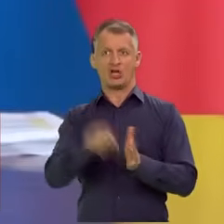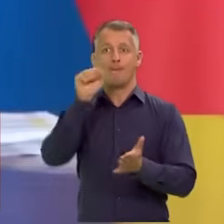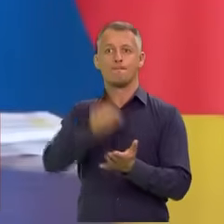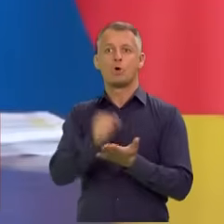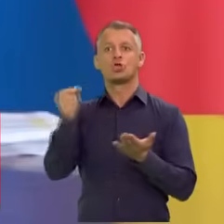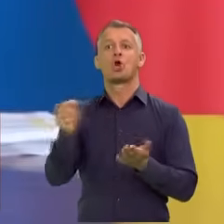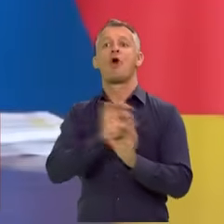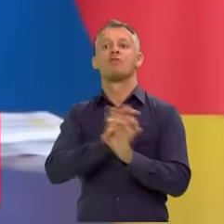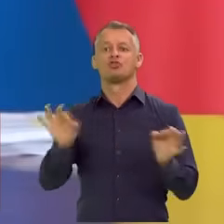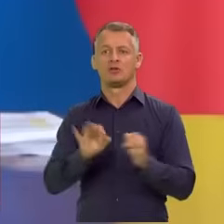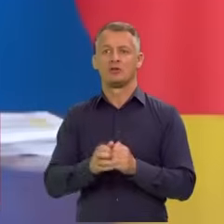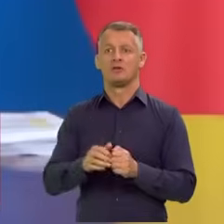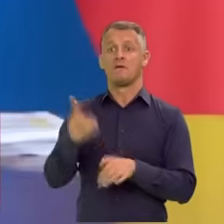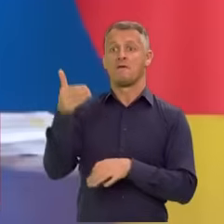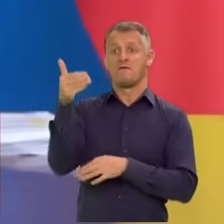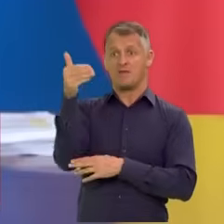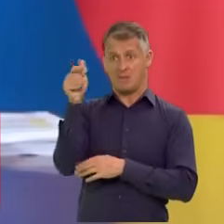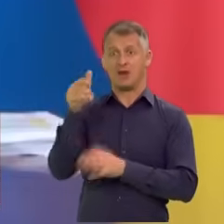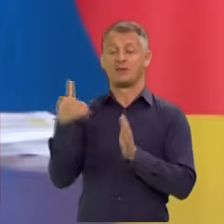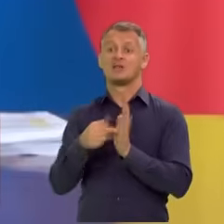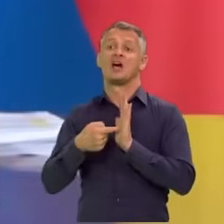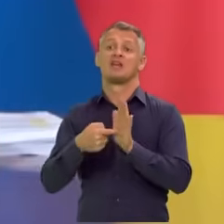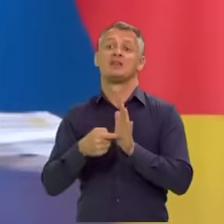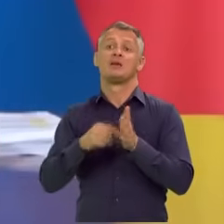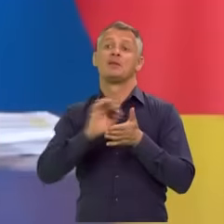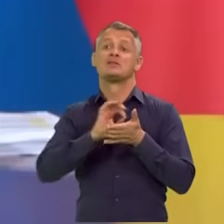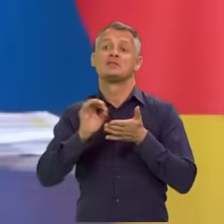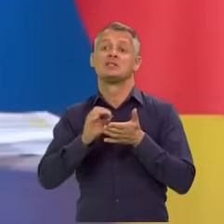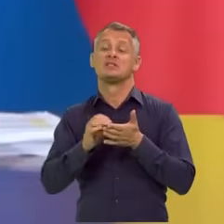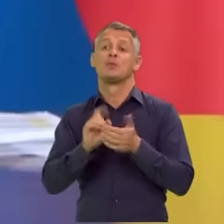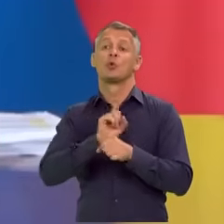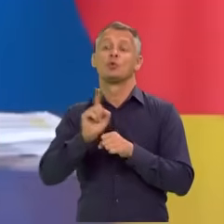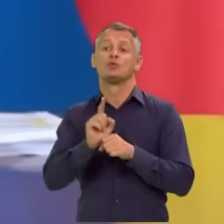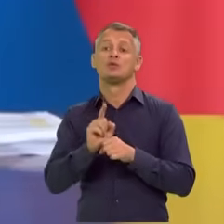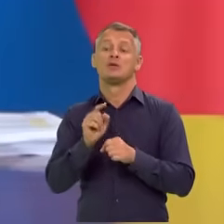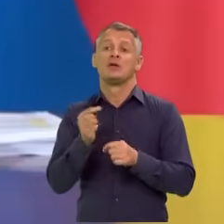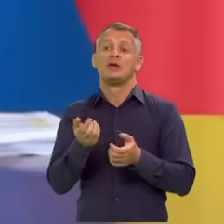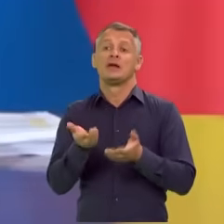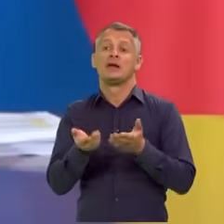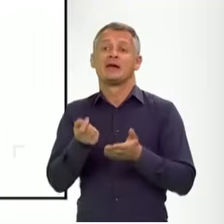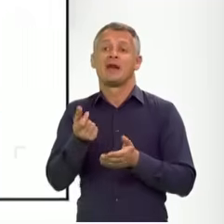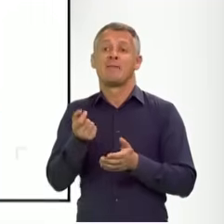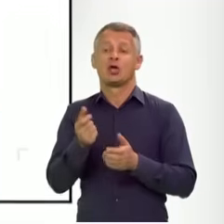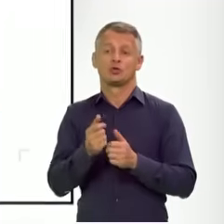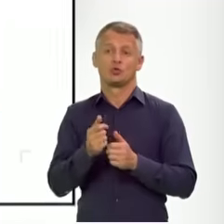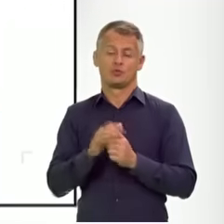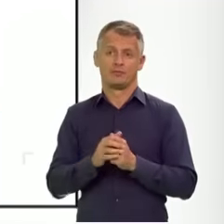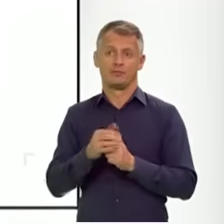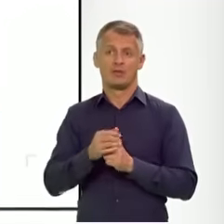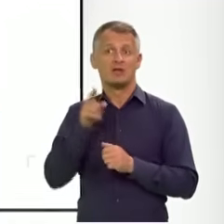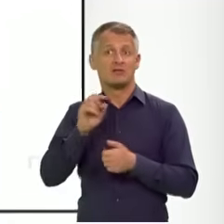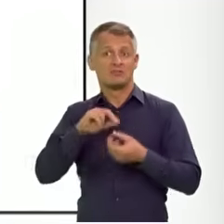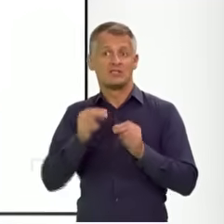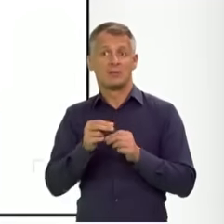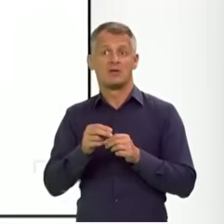Producătorii trebuie să semnaleze vizibil pe ambalaj că au redus gramajul, iar prețul produsului este neschimbat. Asta înseamnă că la raft,